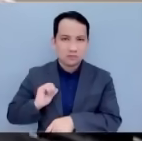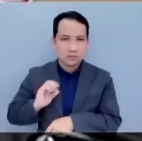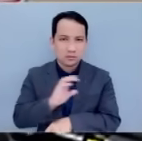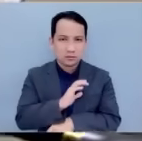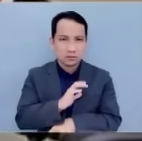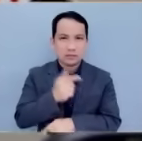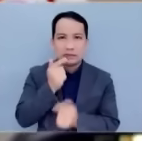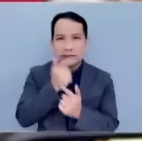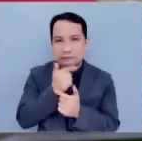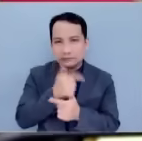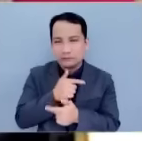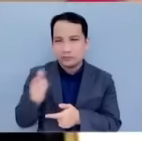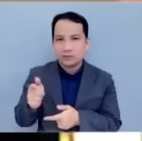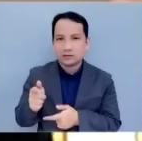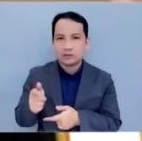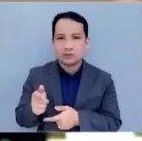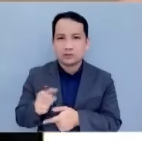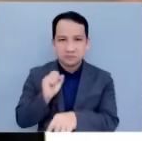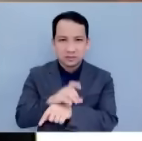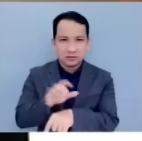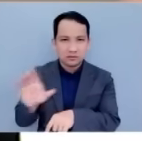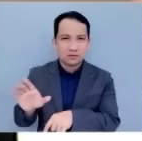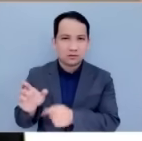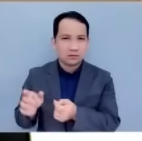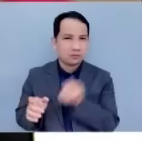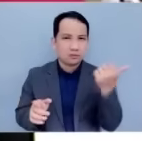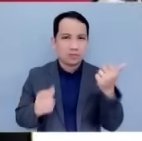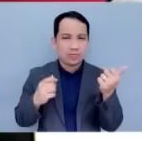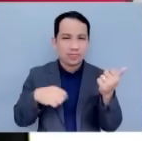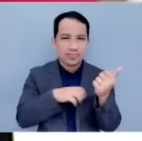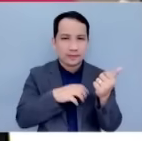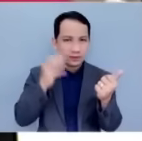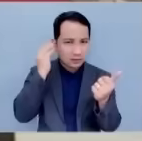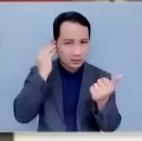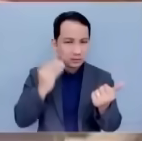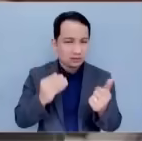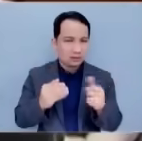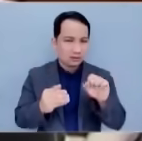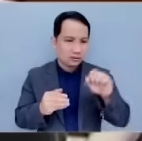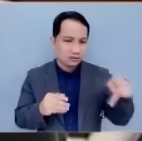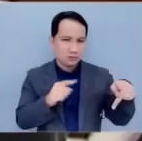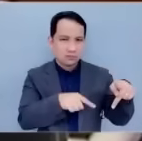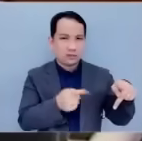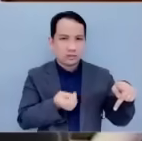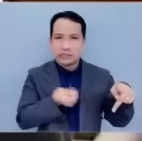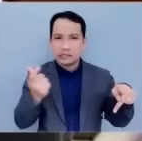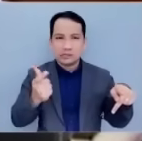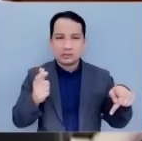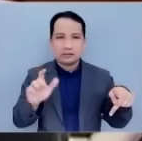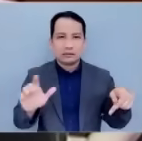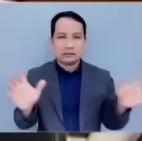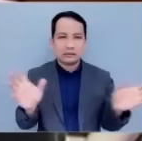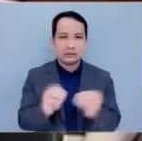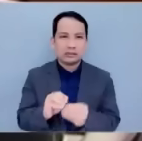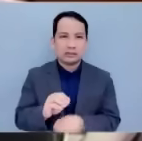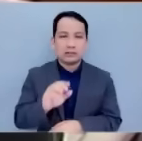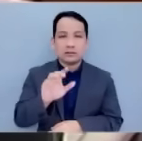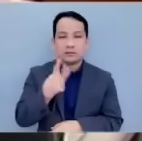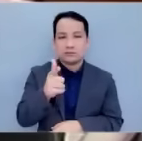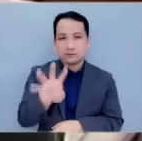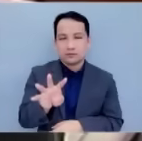eh. Pagpan na lang kaya nila yung speaker, ba't nila papakialaman yung SP? Sa 24 na miyembro ng